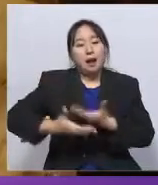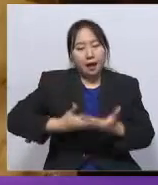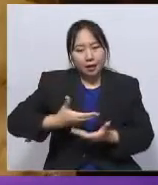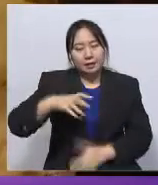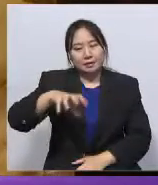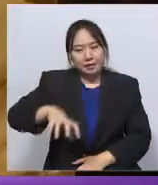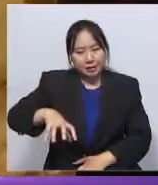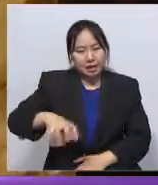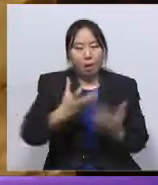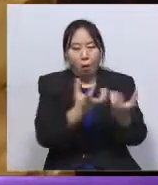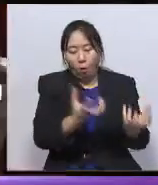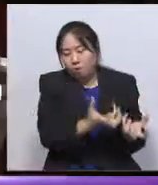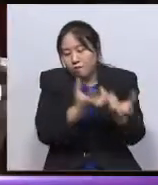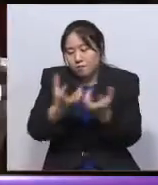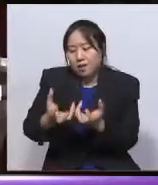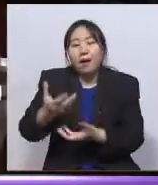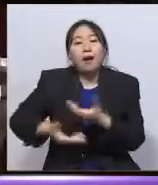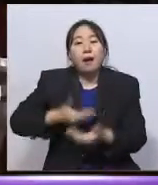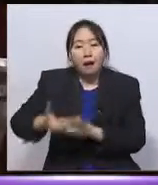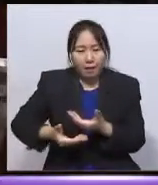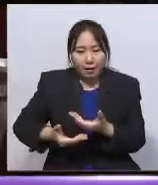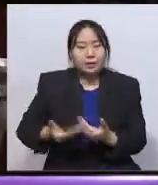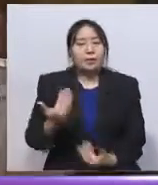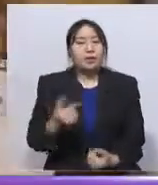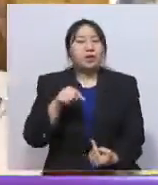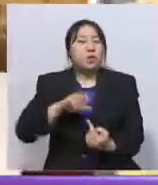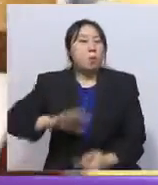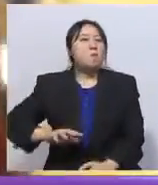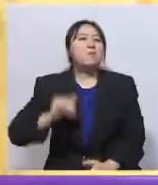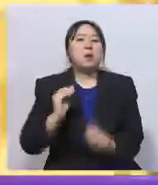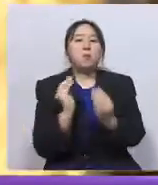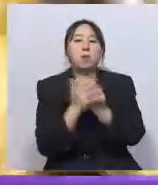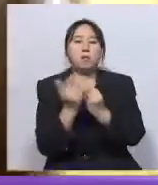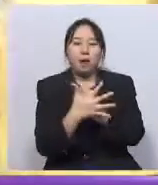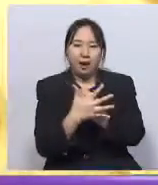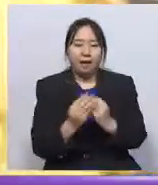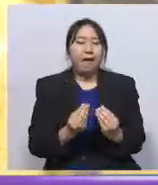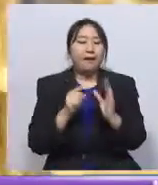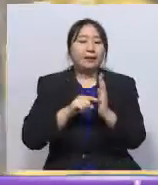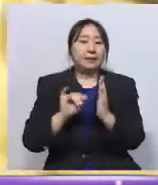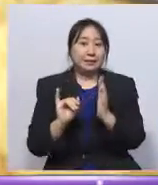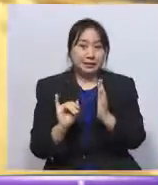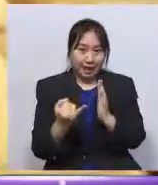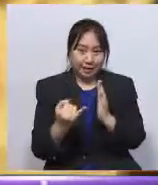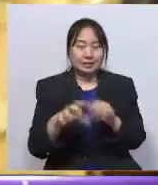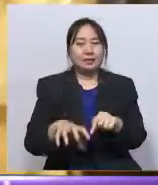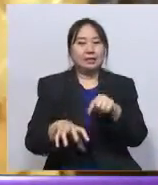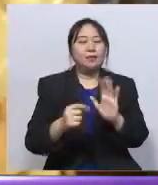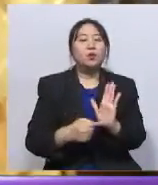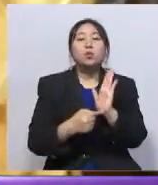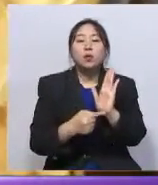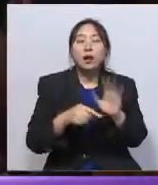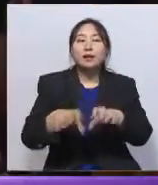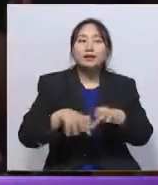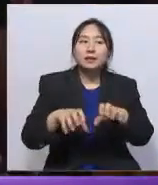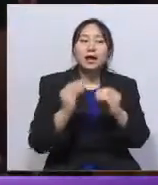จำหน่ายสินค้าโดยเฉพาะซึ่งในด้านการเป็นมหานครแห่งผลไม้จะนำร่องให้จังหวัดจันทบุรีเป็นต้นแบบการบริหาร